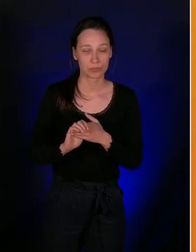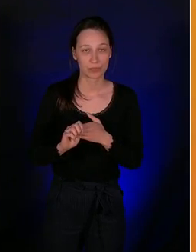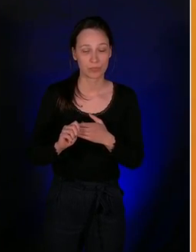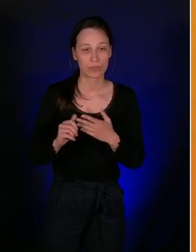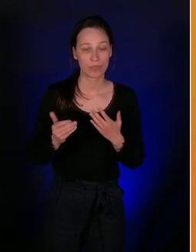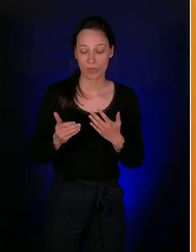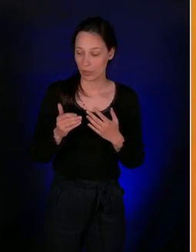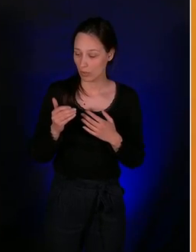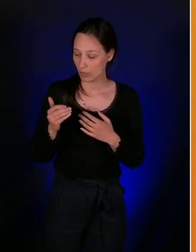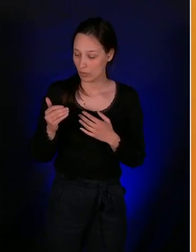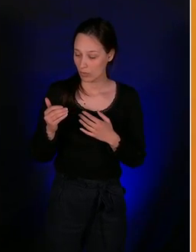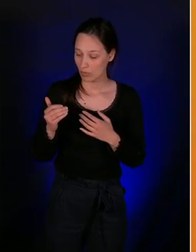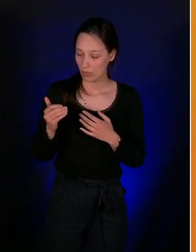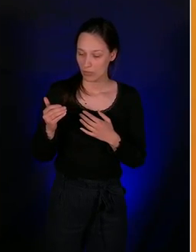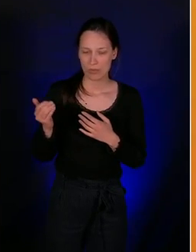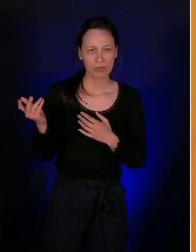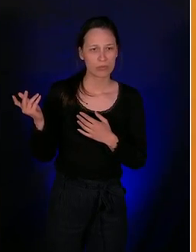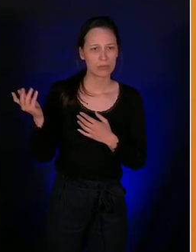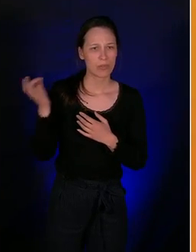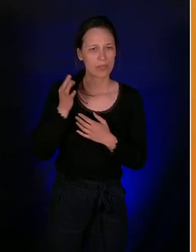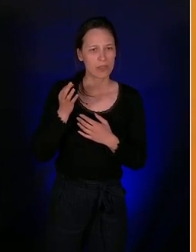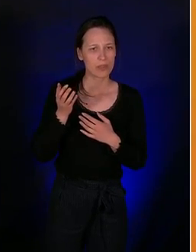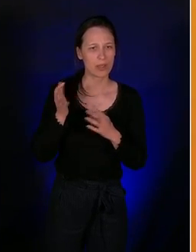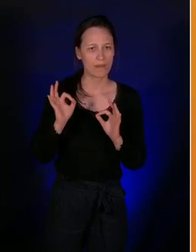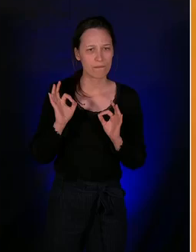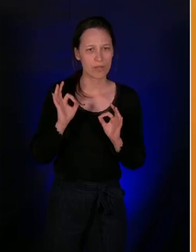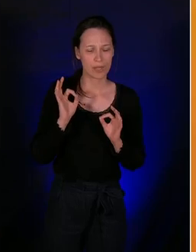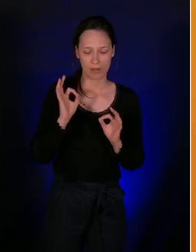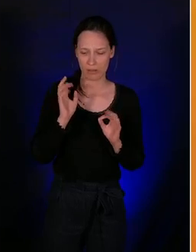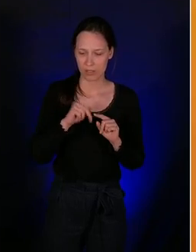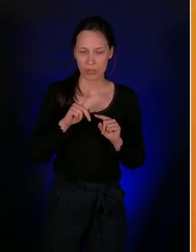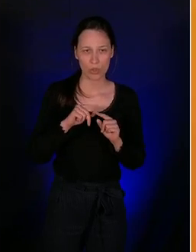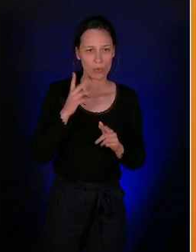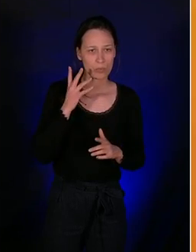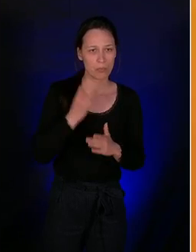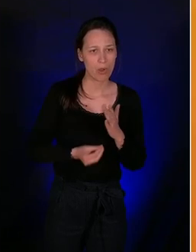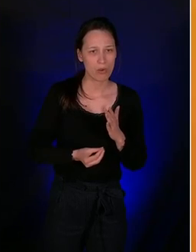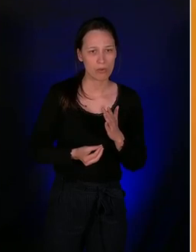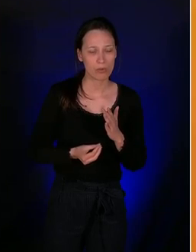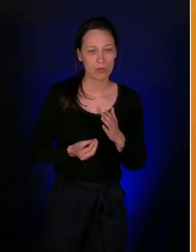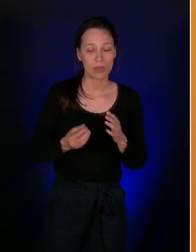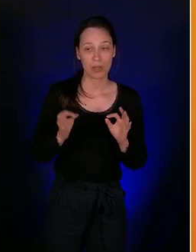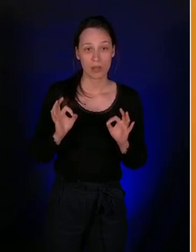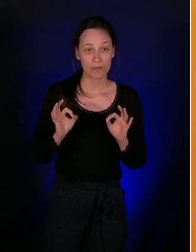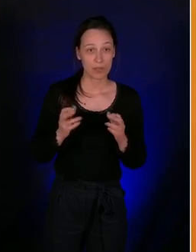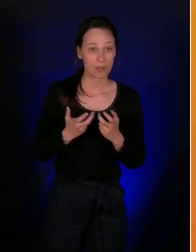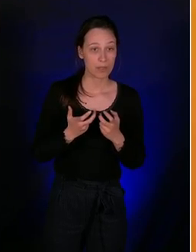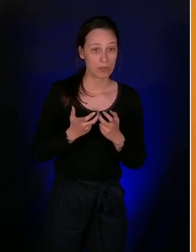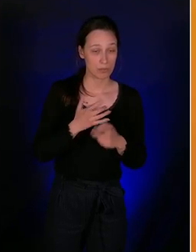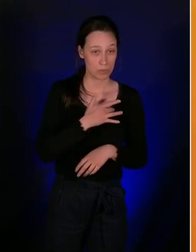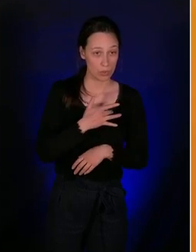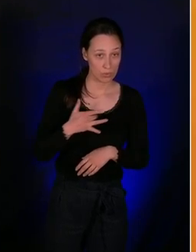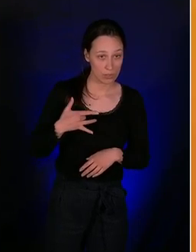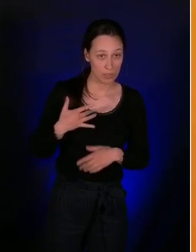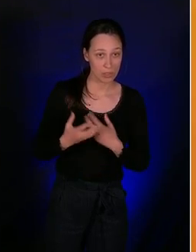les manques qui ont été relevés ce matin concernent la santé et l'hôpital public. Et